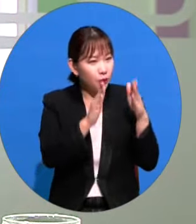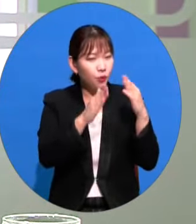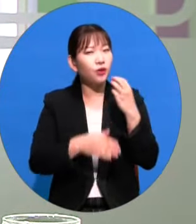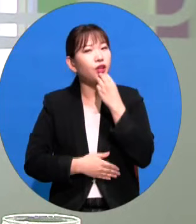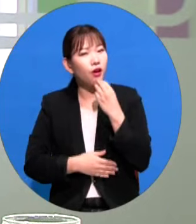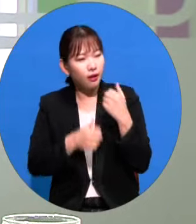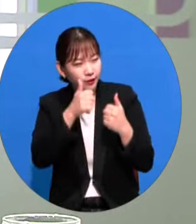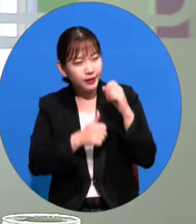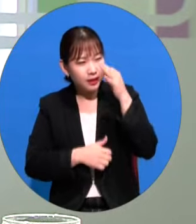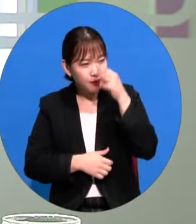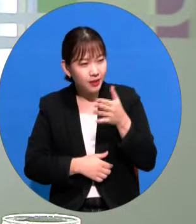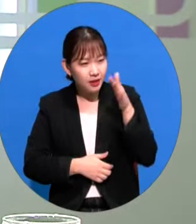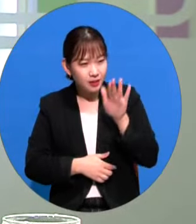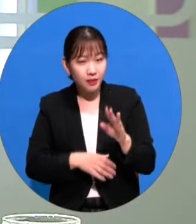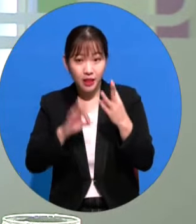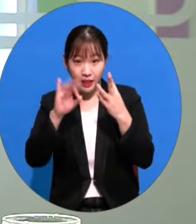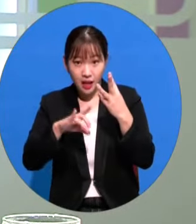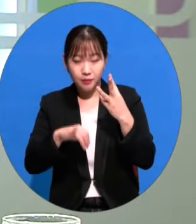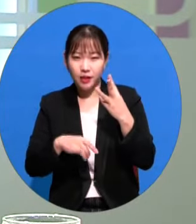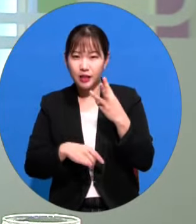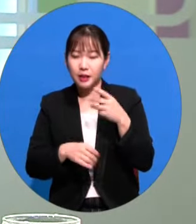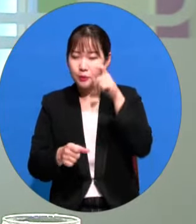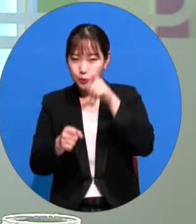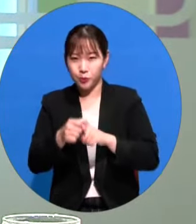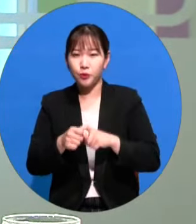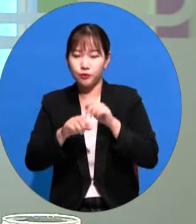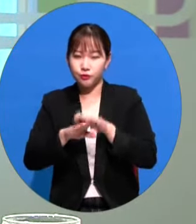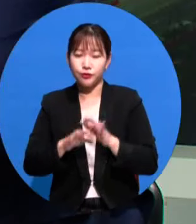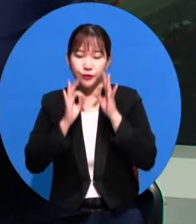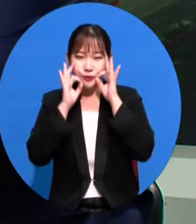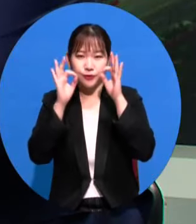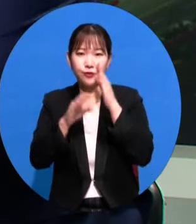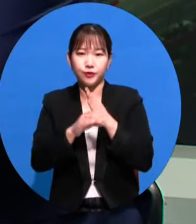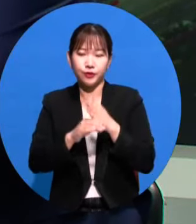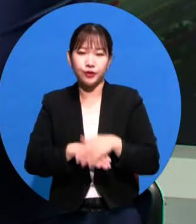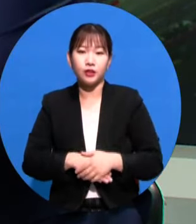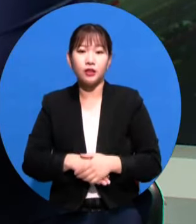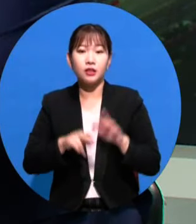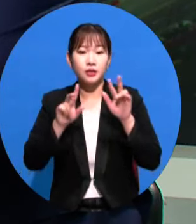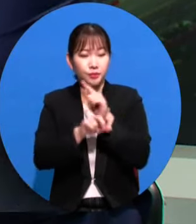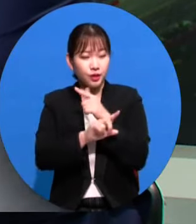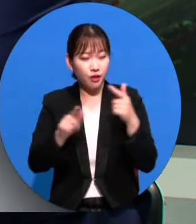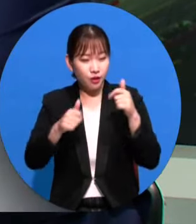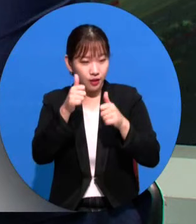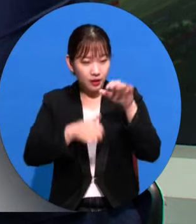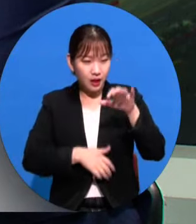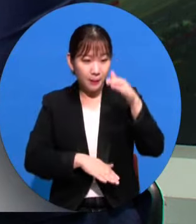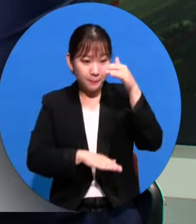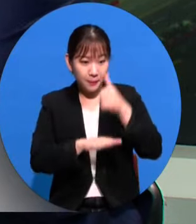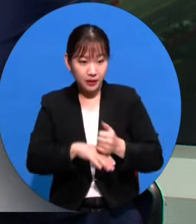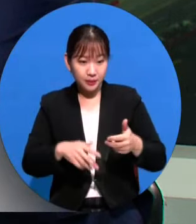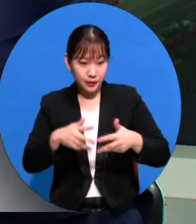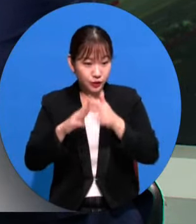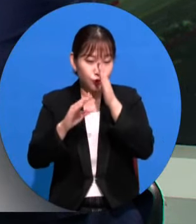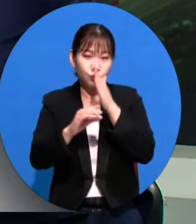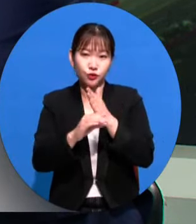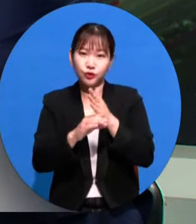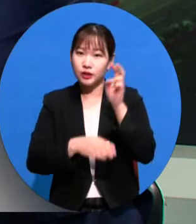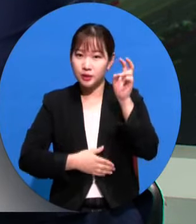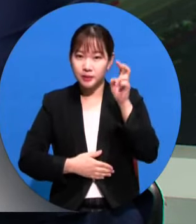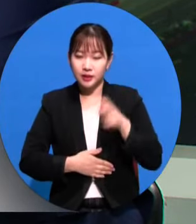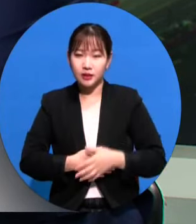힘들지만은 상위권인 3위라는 성적을 목표로 하고 있습니다. 현재 여러 경기장에서 막바지 공사가 한창일